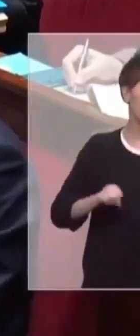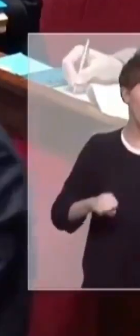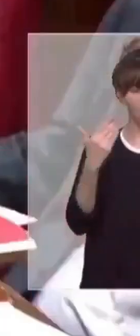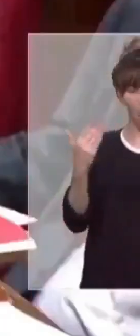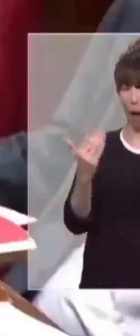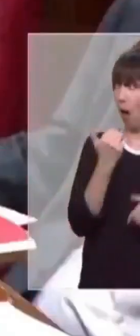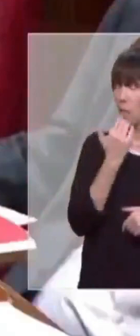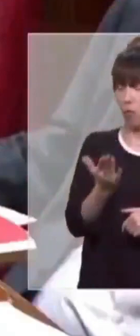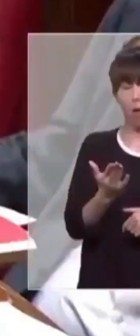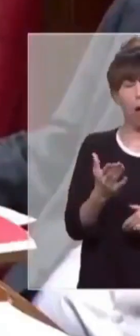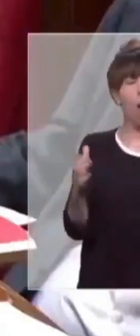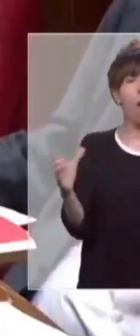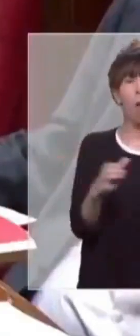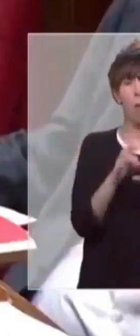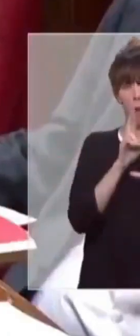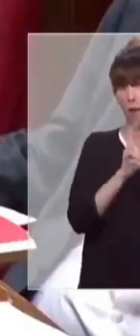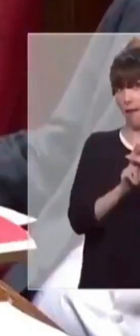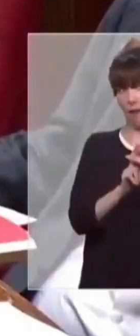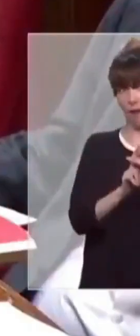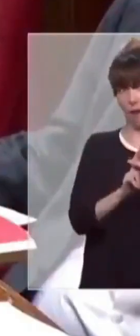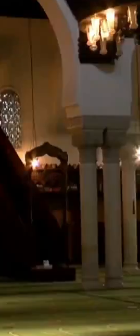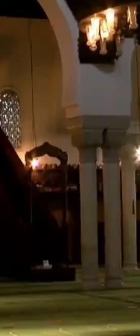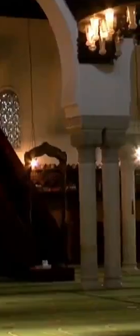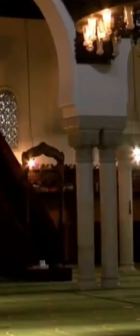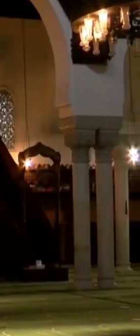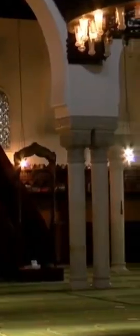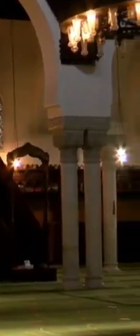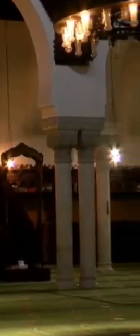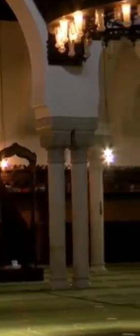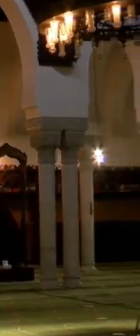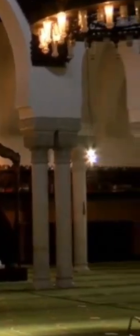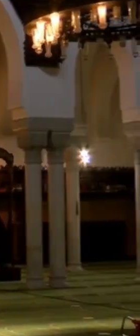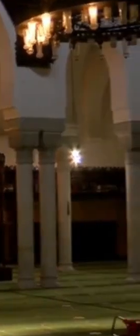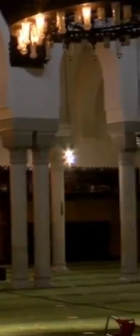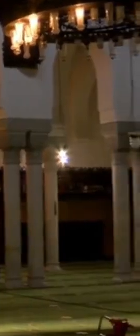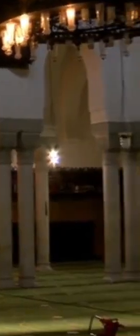الكريم هذه الفترة. وبالتالي كان هنالك ايضا ردود فعل من